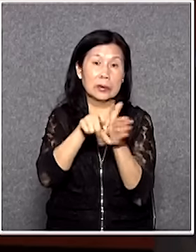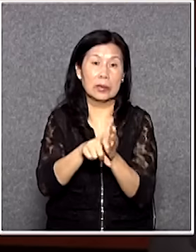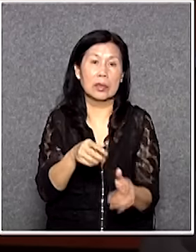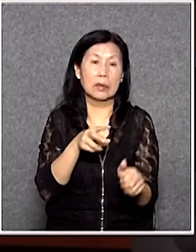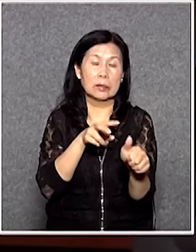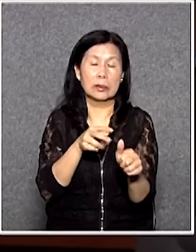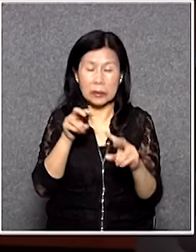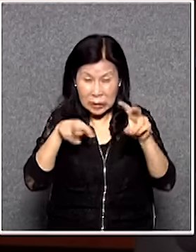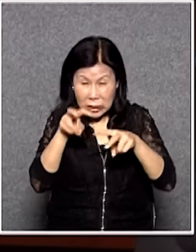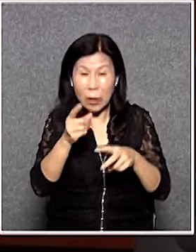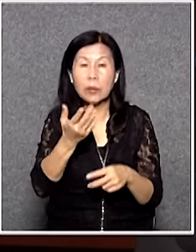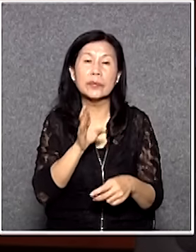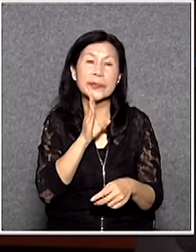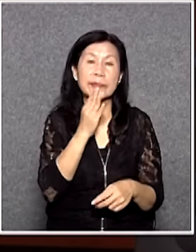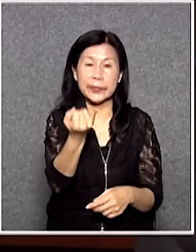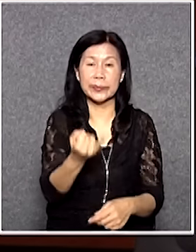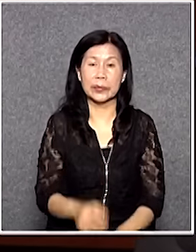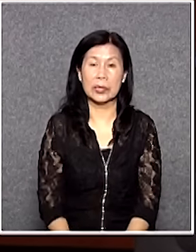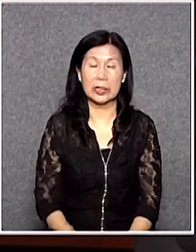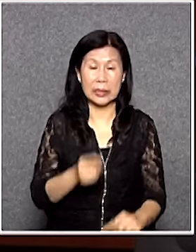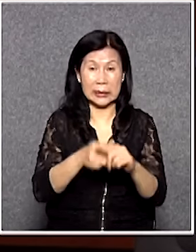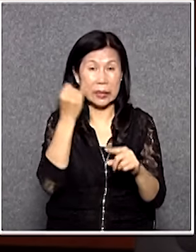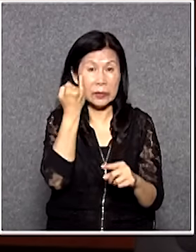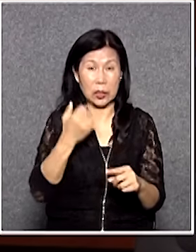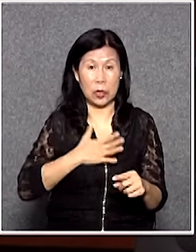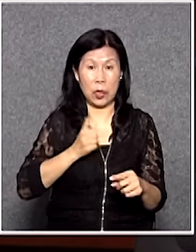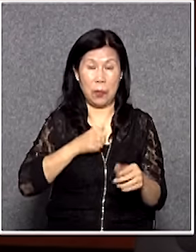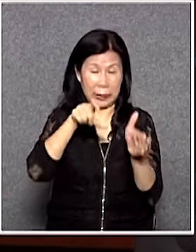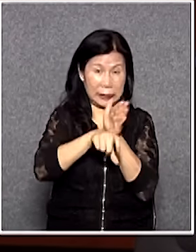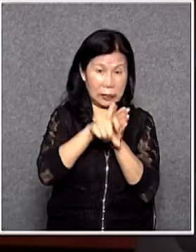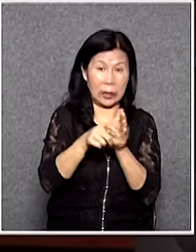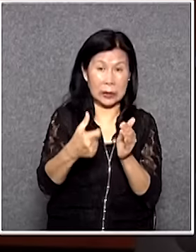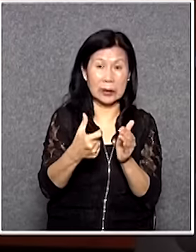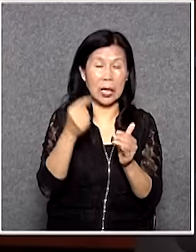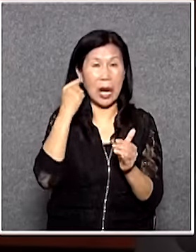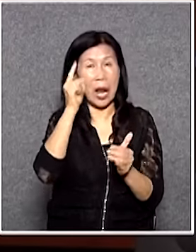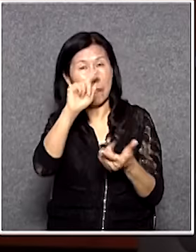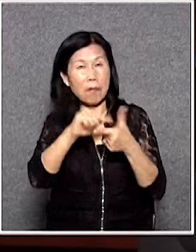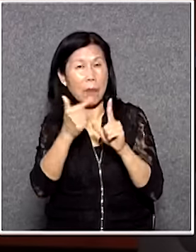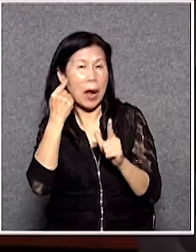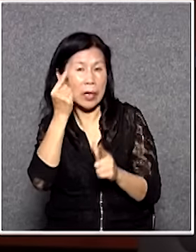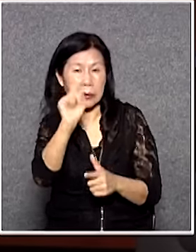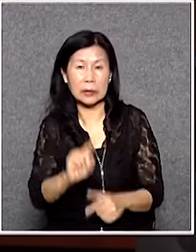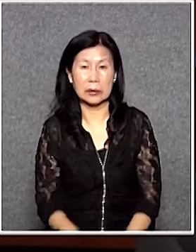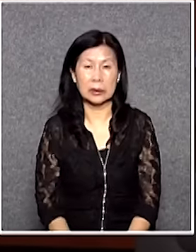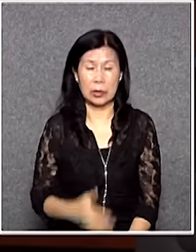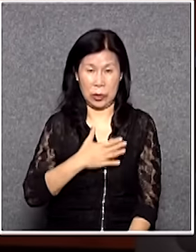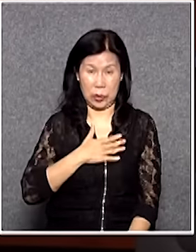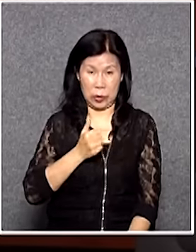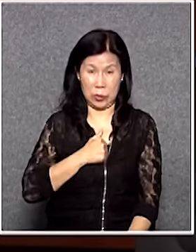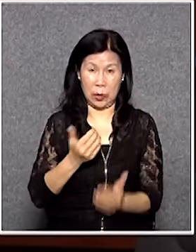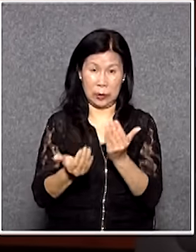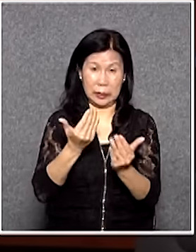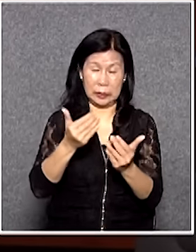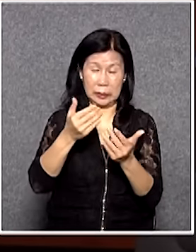麼？既然我們不可能知道這個預設投資者成員的投資的想法，這個所謂預設投資策略